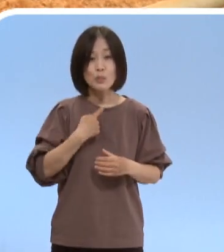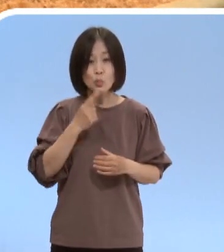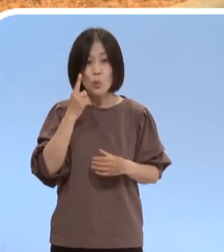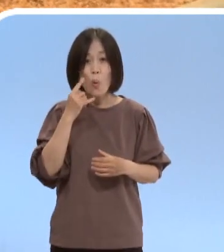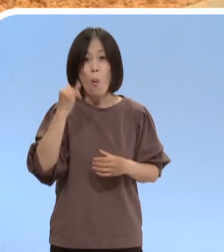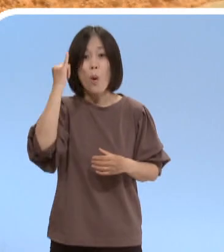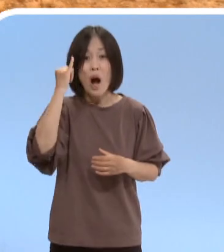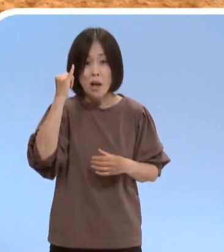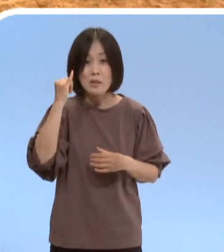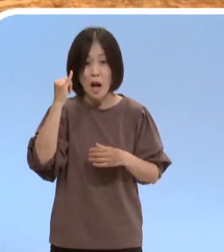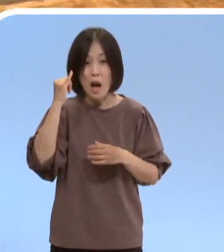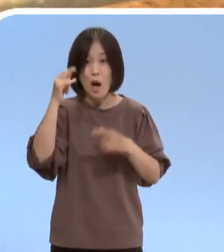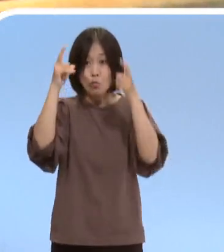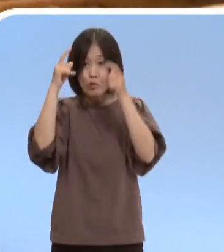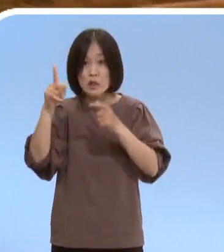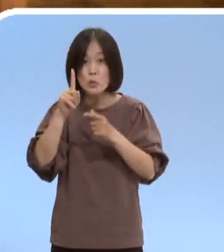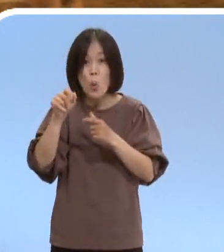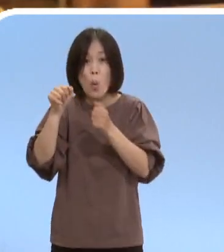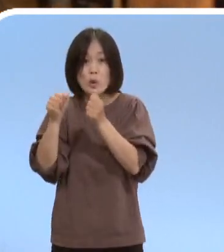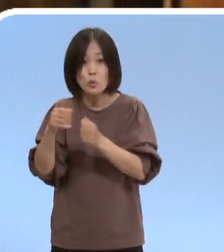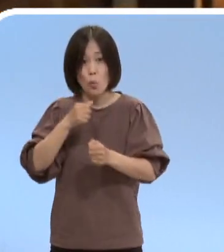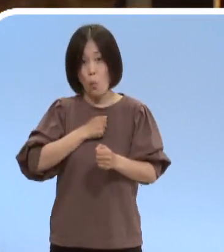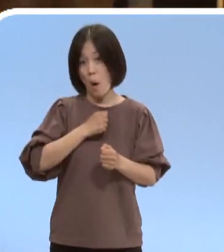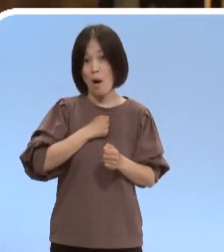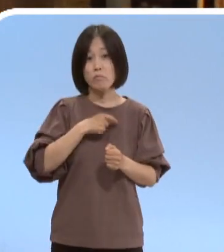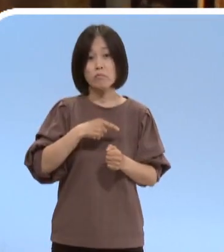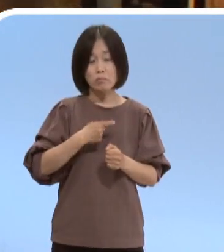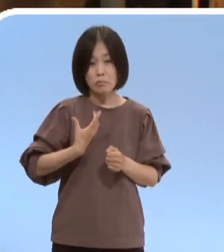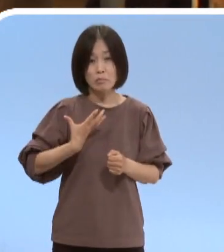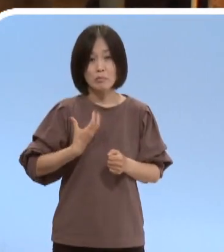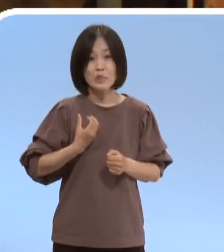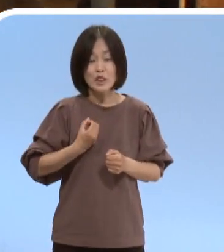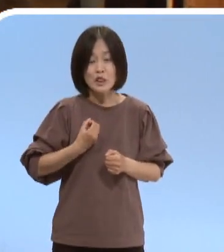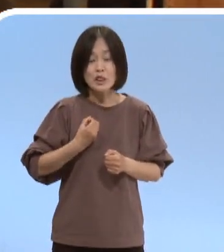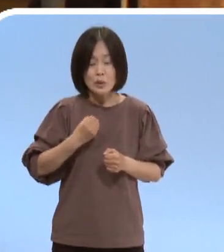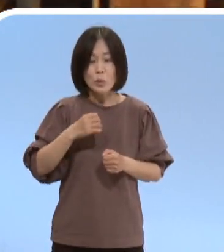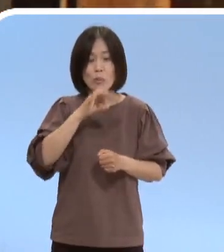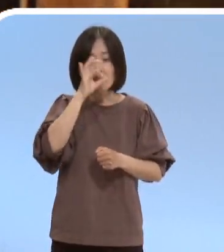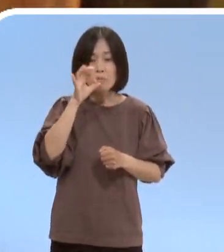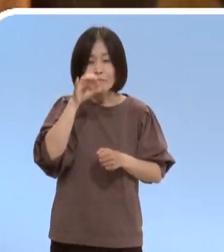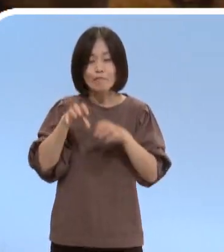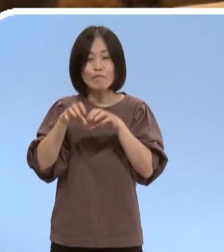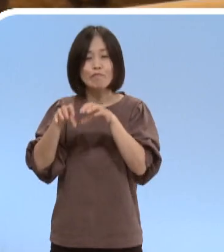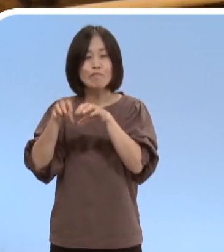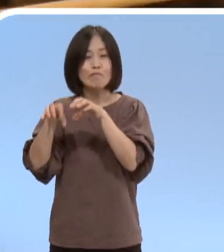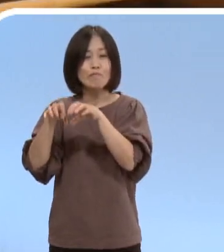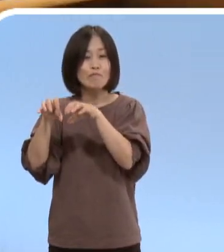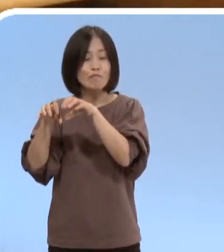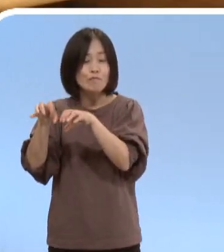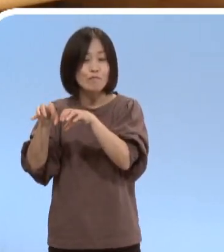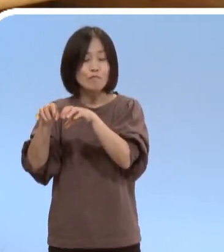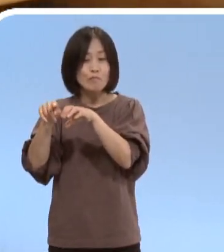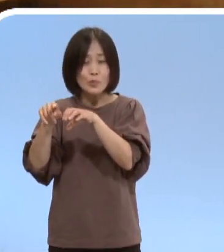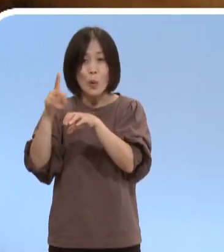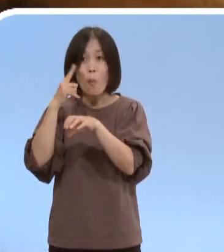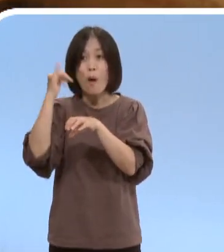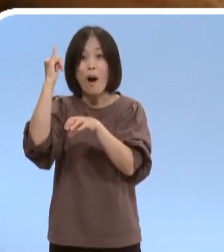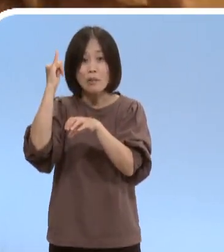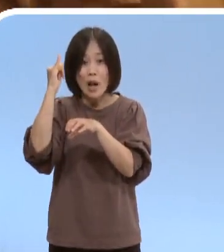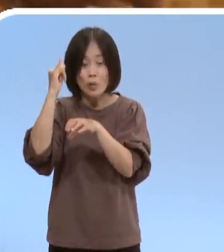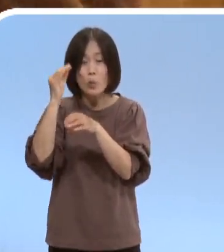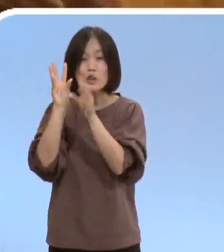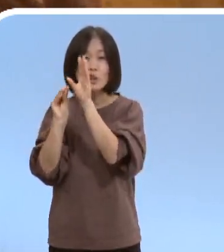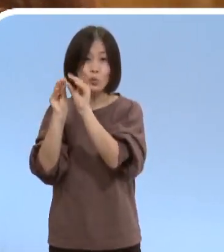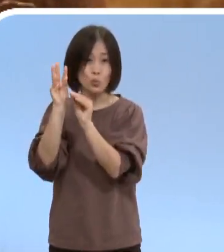分のお母さんがどこかも分かってて、あ、お乳飲みに行くから、 そうそう、これ全部ここのマスにおる、マスで6頭おるんですけど、はい、